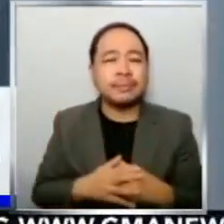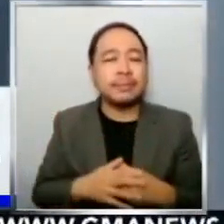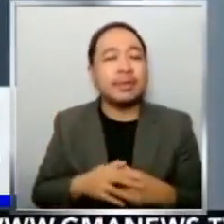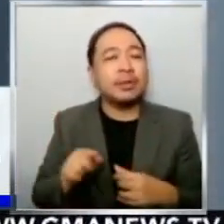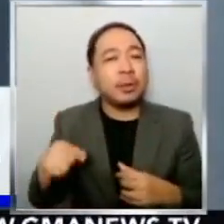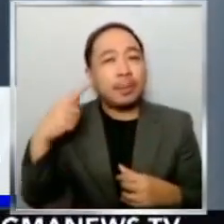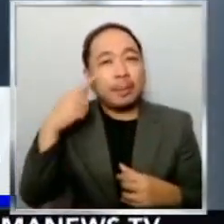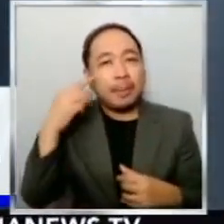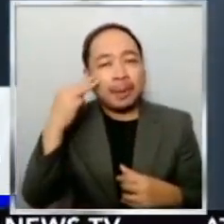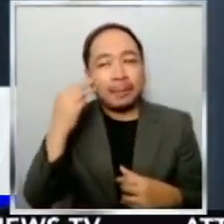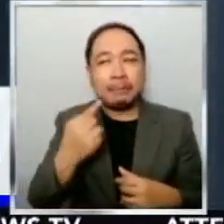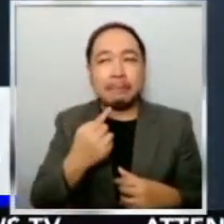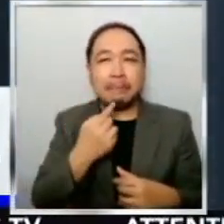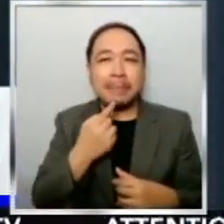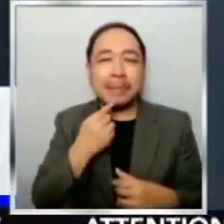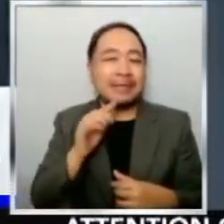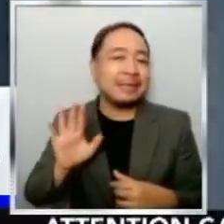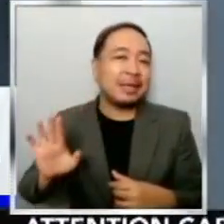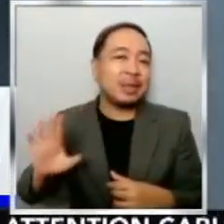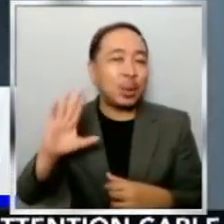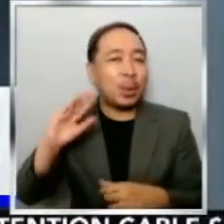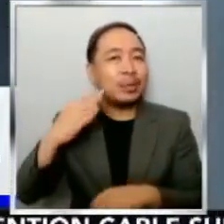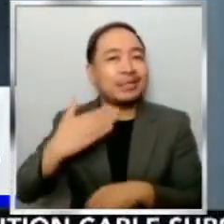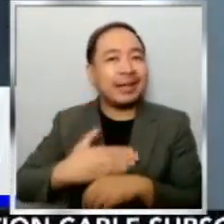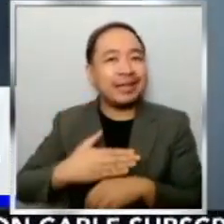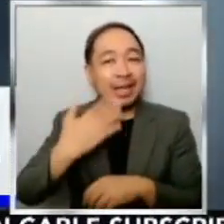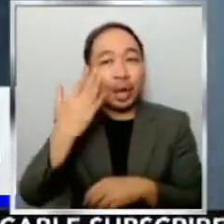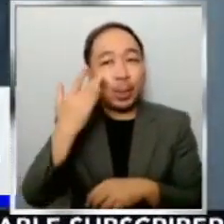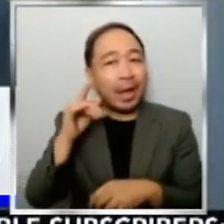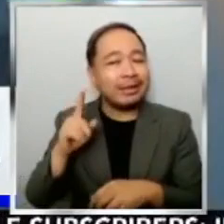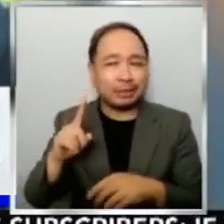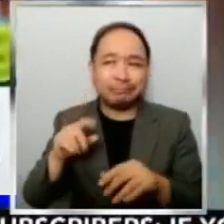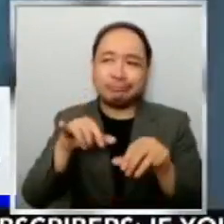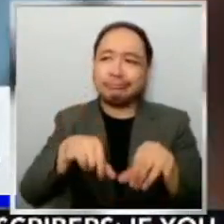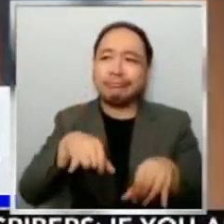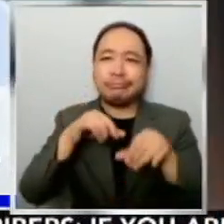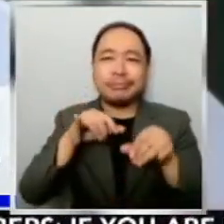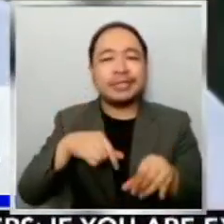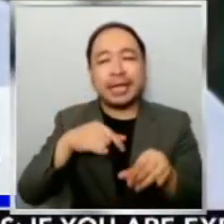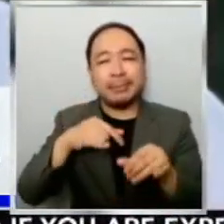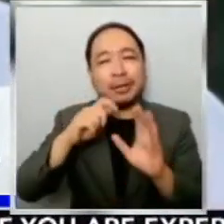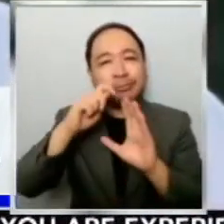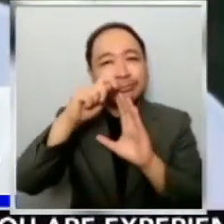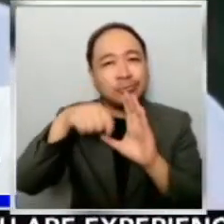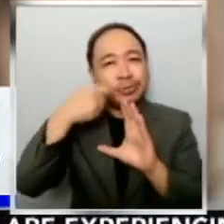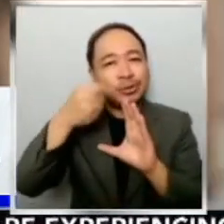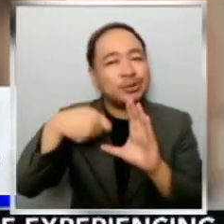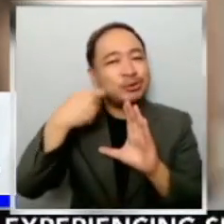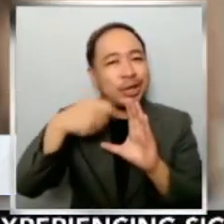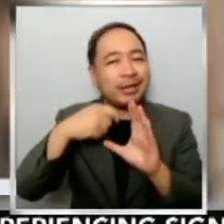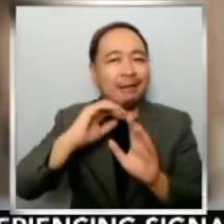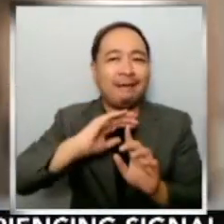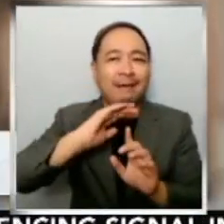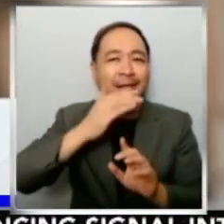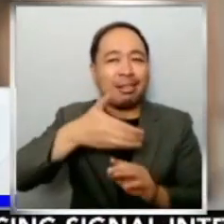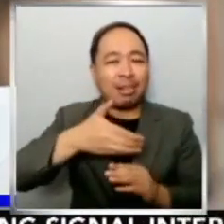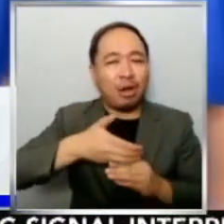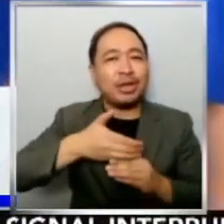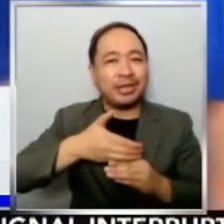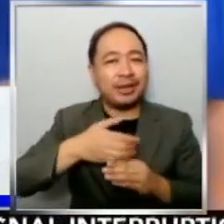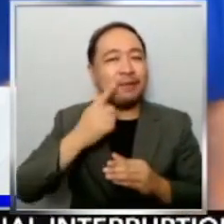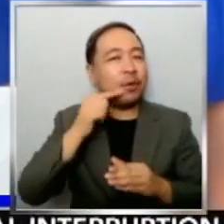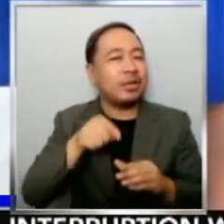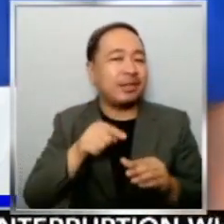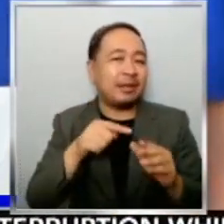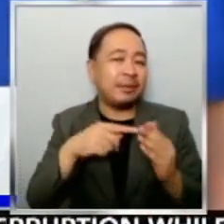Sky dahil ilang linggo na siya sa lock-in taping ng First Lady. Excited si Pancho at ang